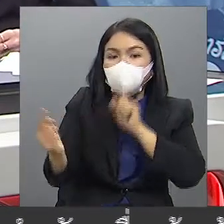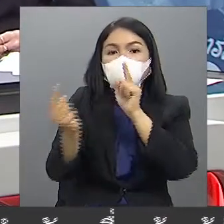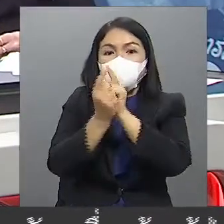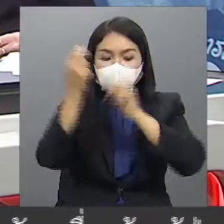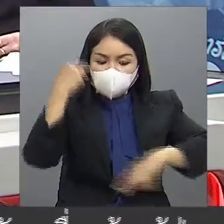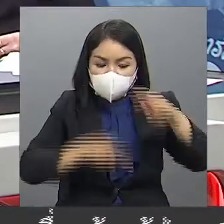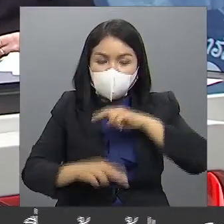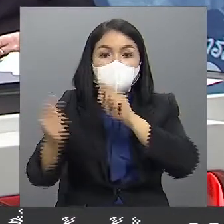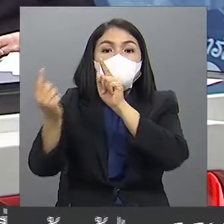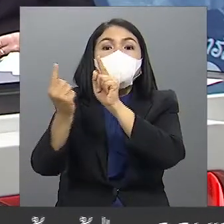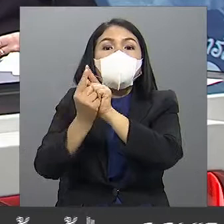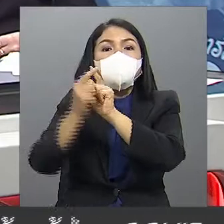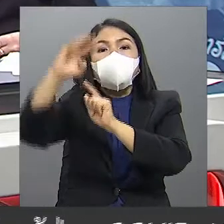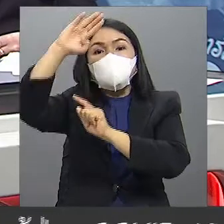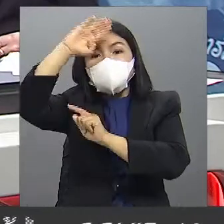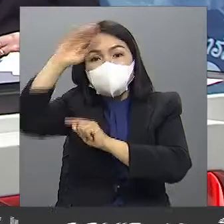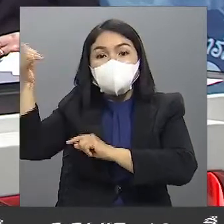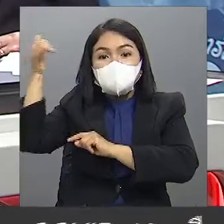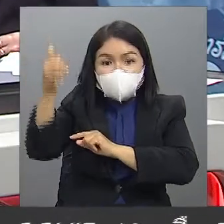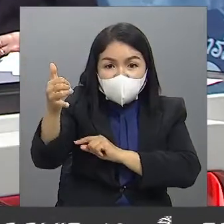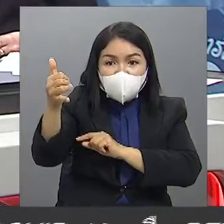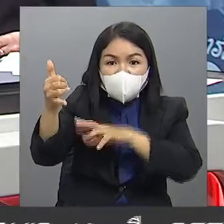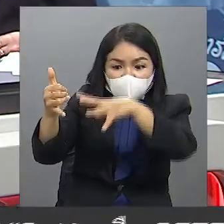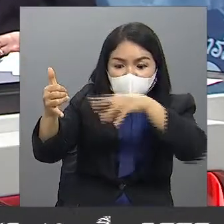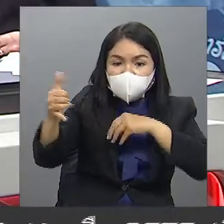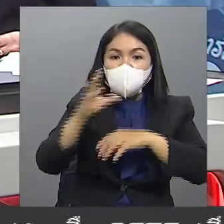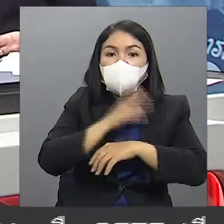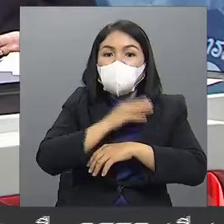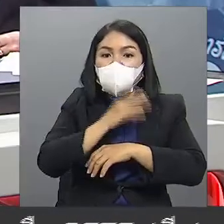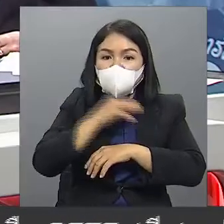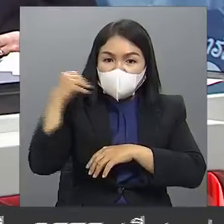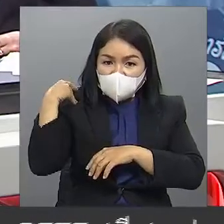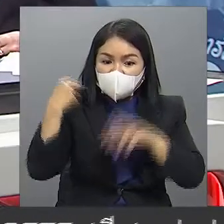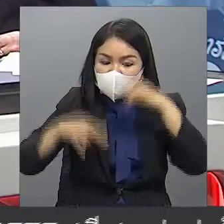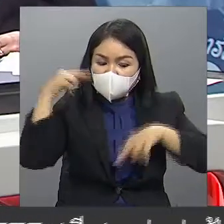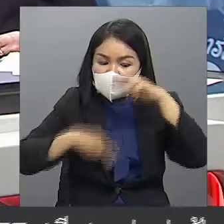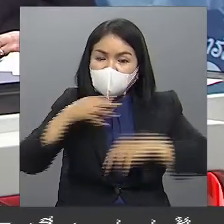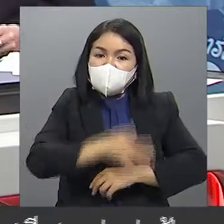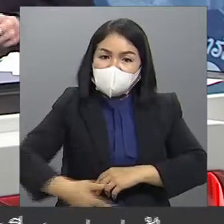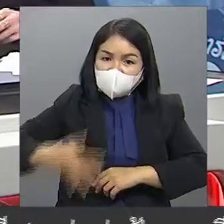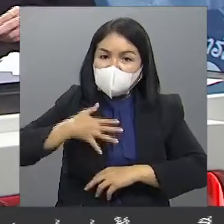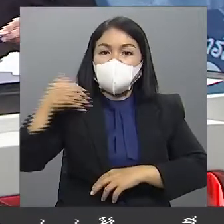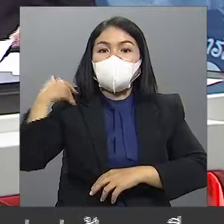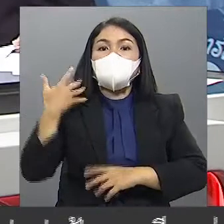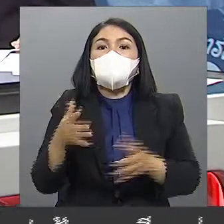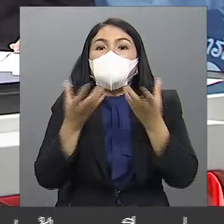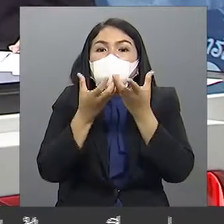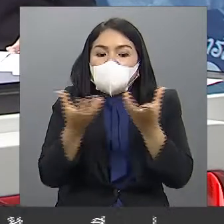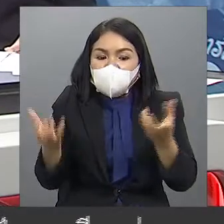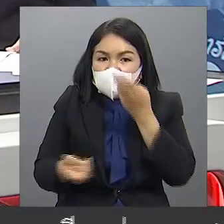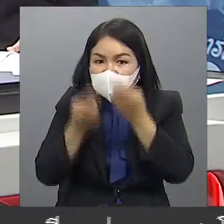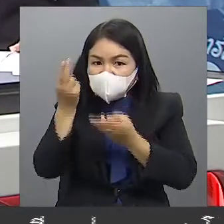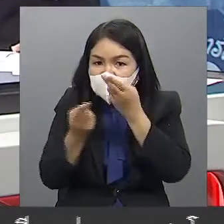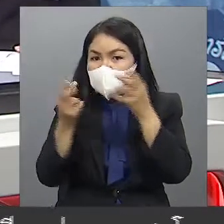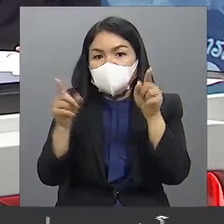ติดเชื้อโควิด -19 จำนวน17คนนะคะขณะเดียวกันก็ต้องเข้มงวดตรวจสอบของเยี่ยมไข้ที่โรงพยาบาลสนามสงขลาจิตเ